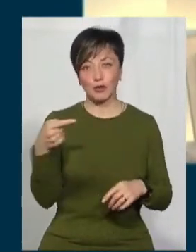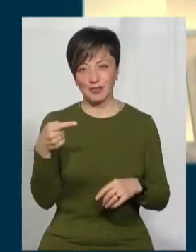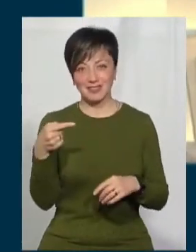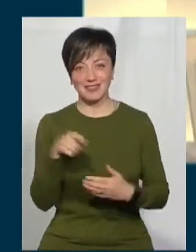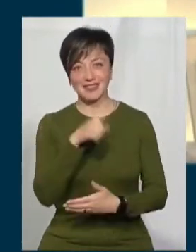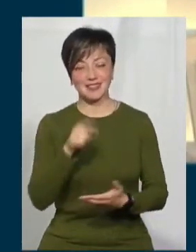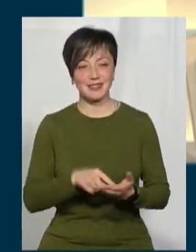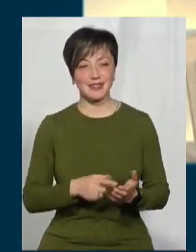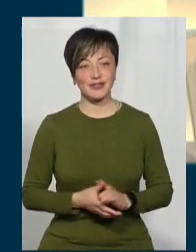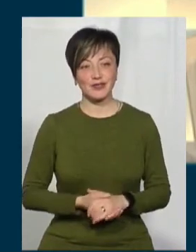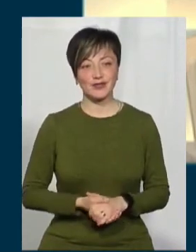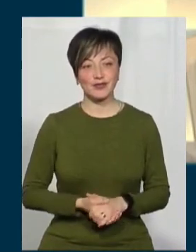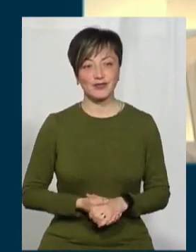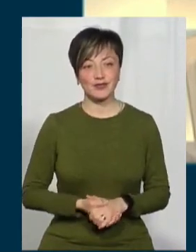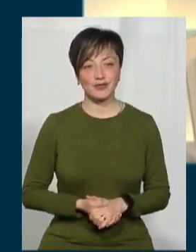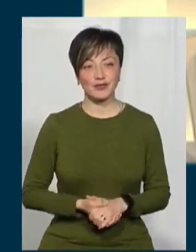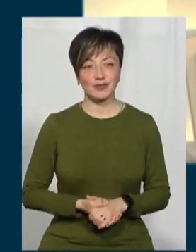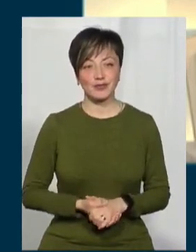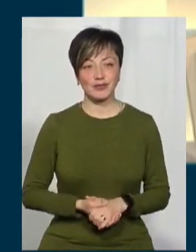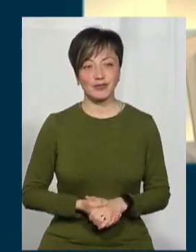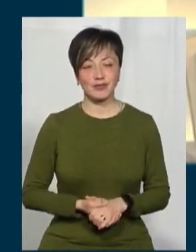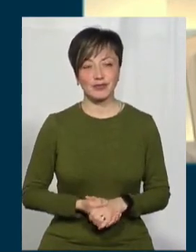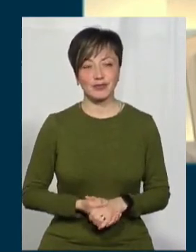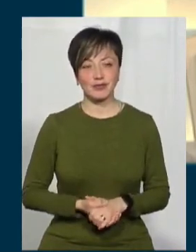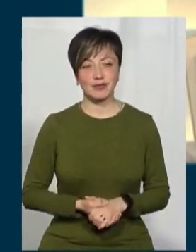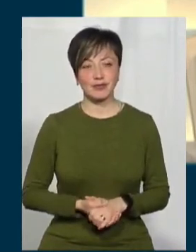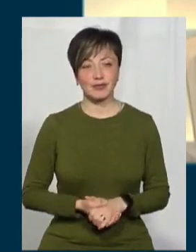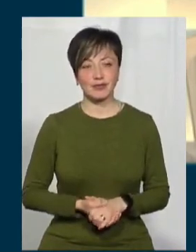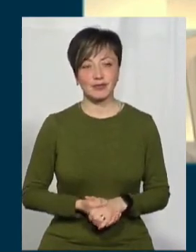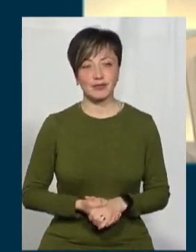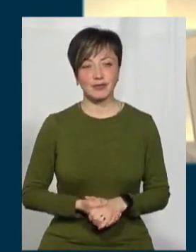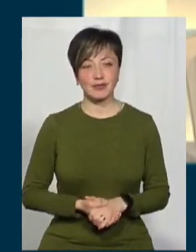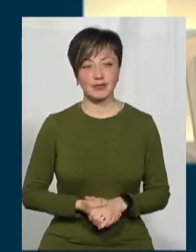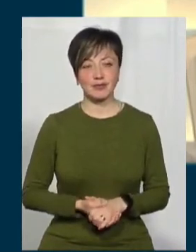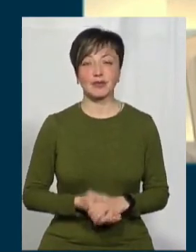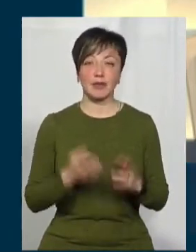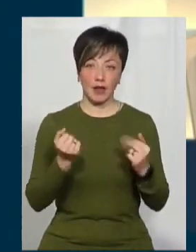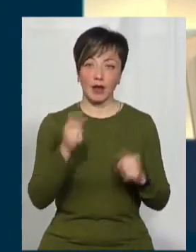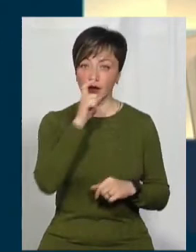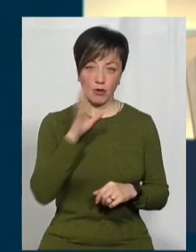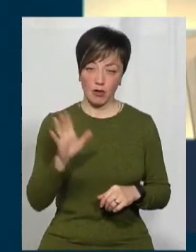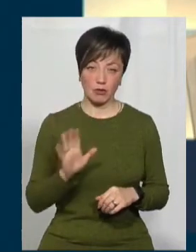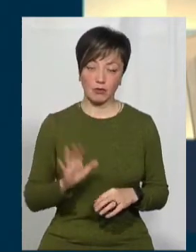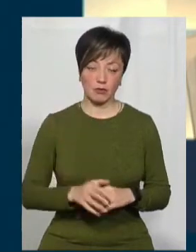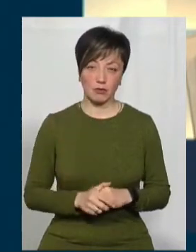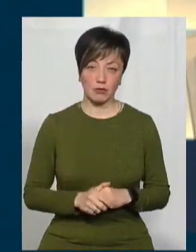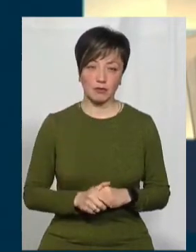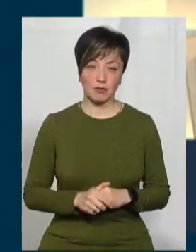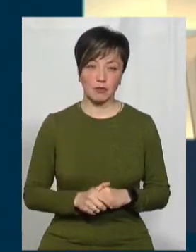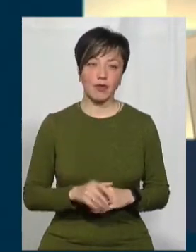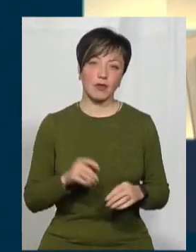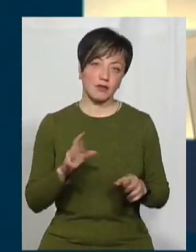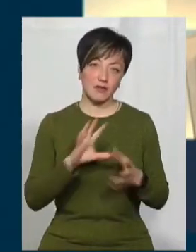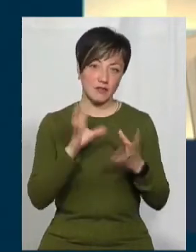чи мінусів? Із того, що ми почули, наче плюсів. Так, да, непогано. Це